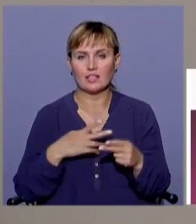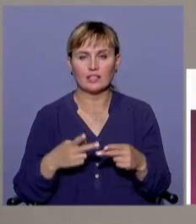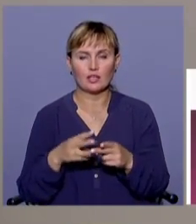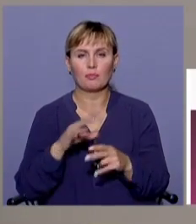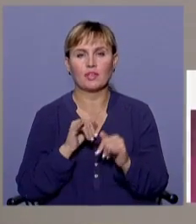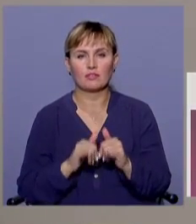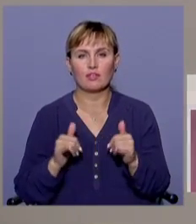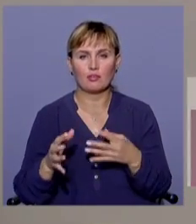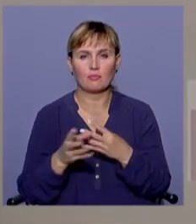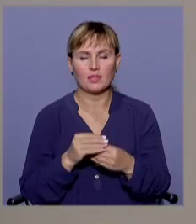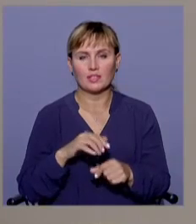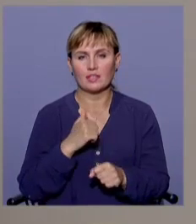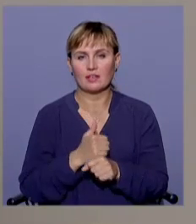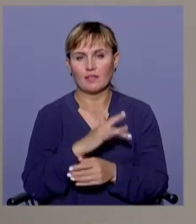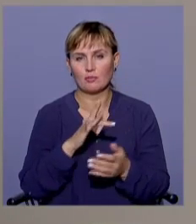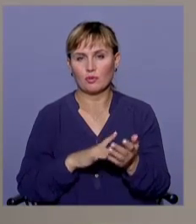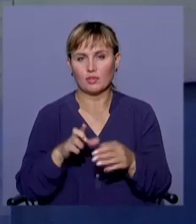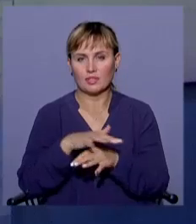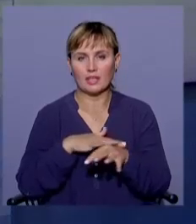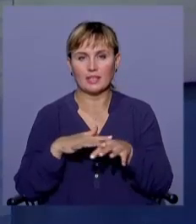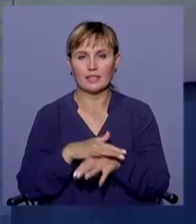развиваемся вместе с главным городом страны.